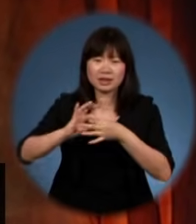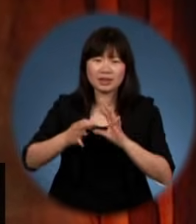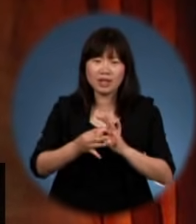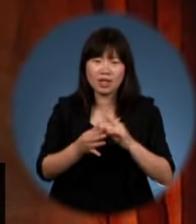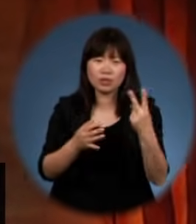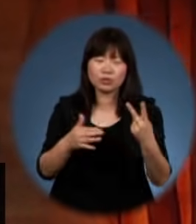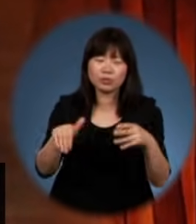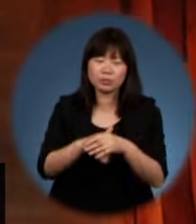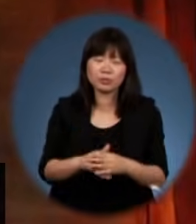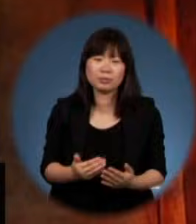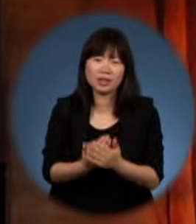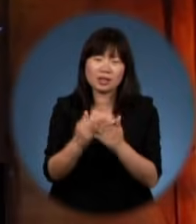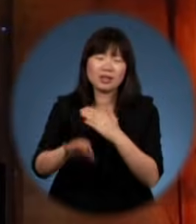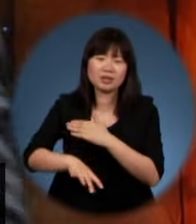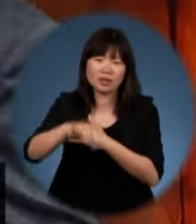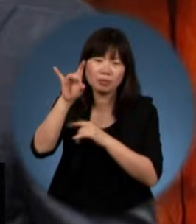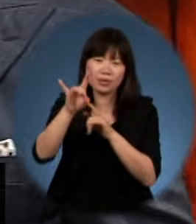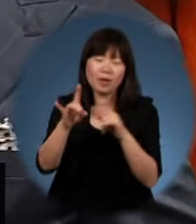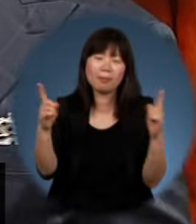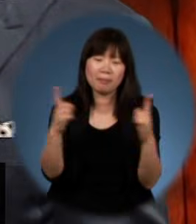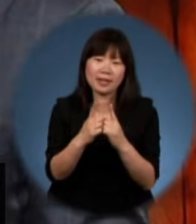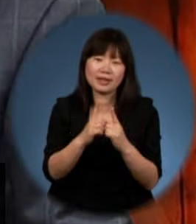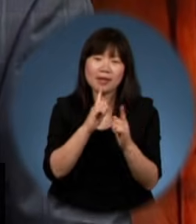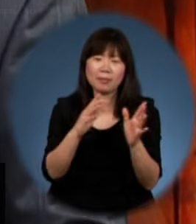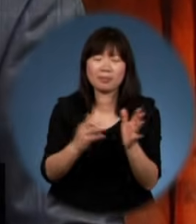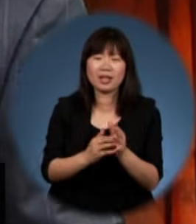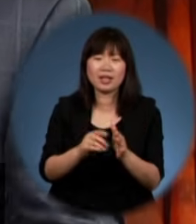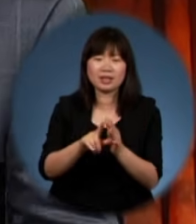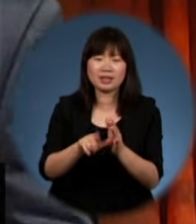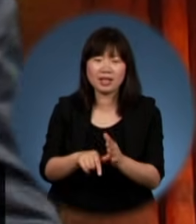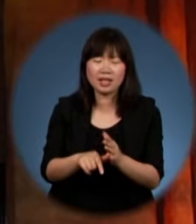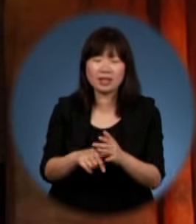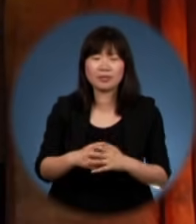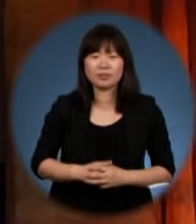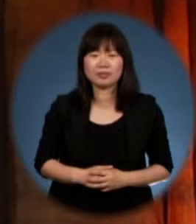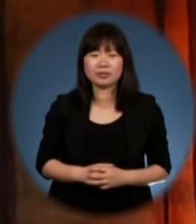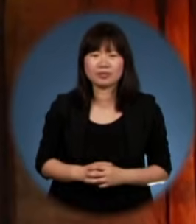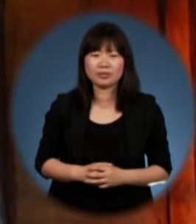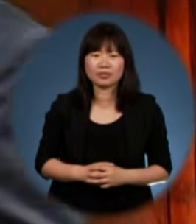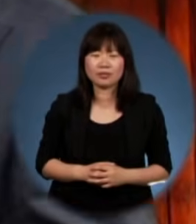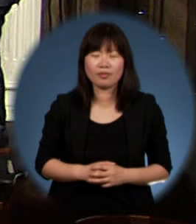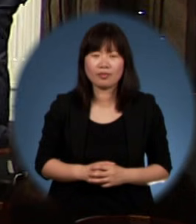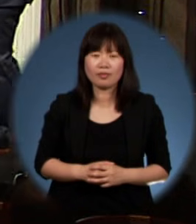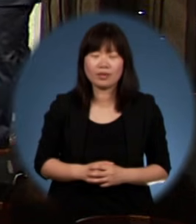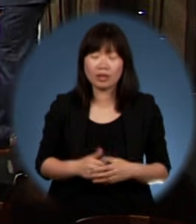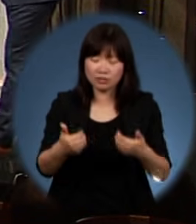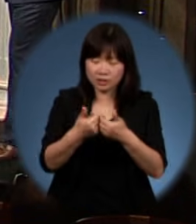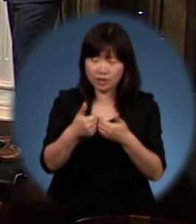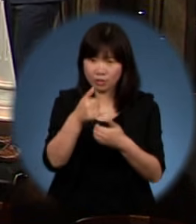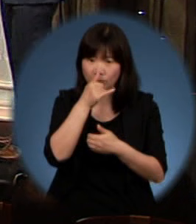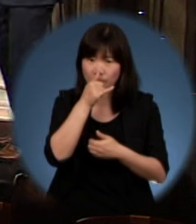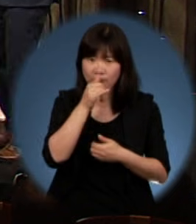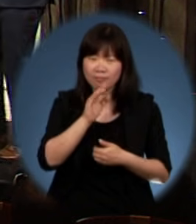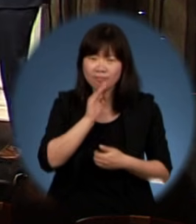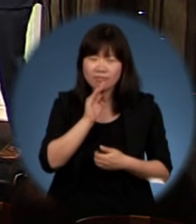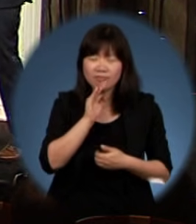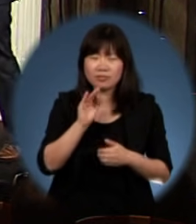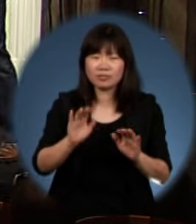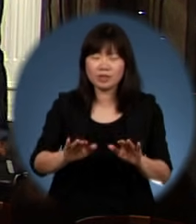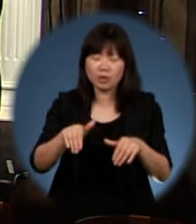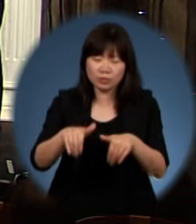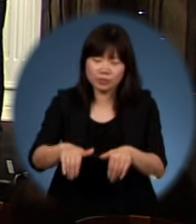두 문명이 처음으로 만나게 되죠 그때 코끼리 우드와 대결하게 되는데요 아